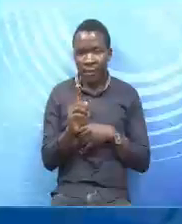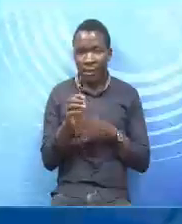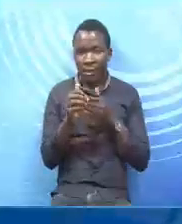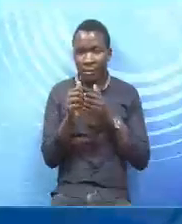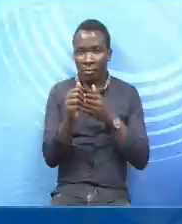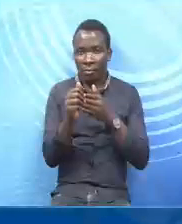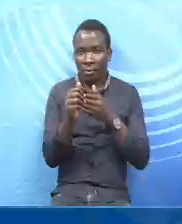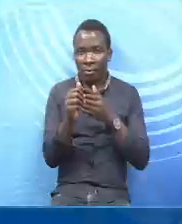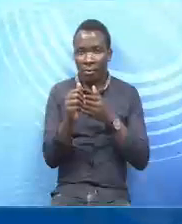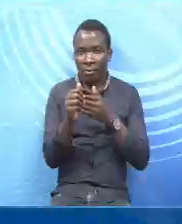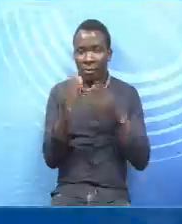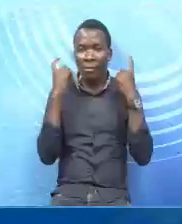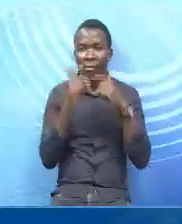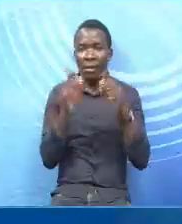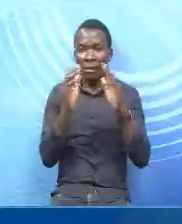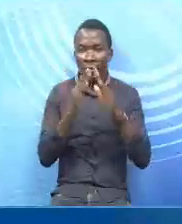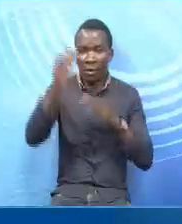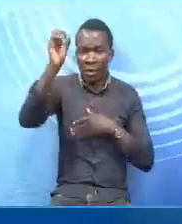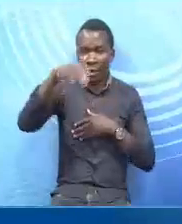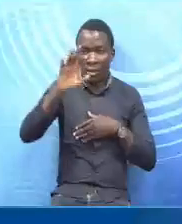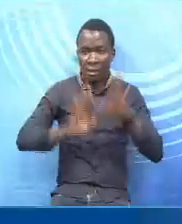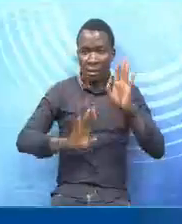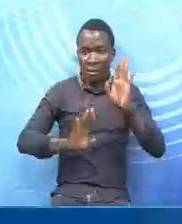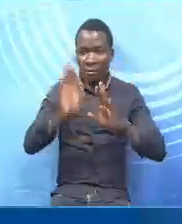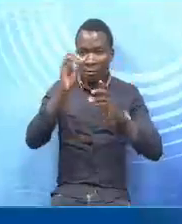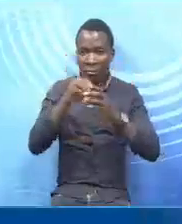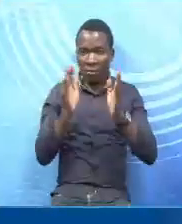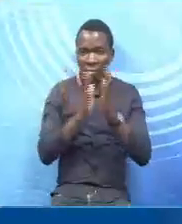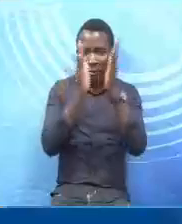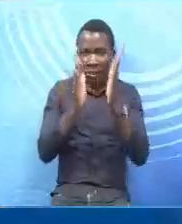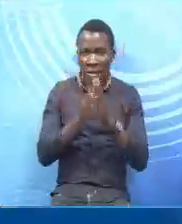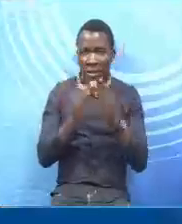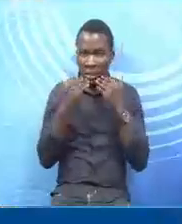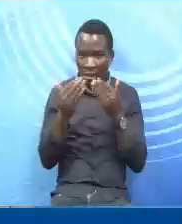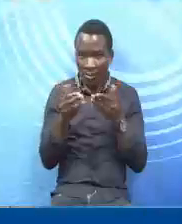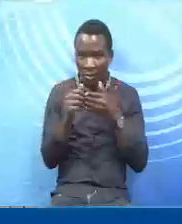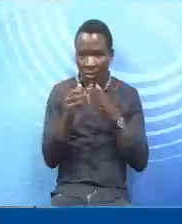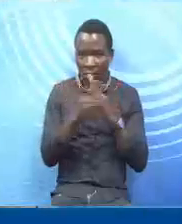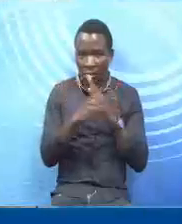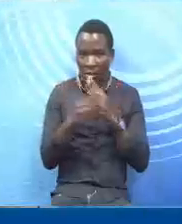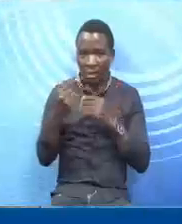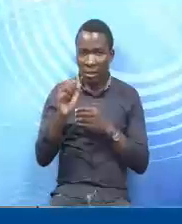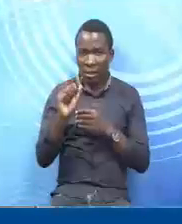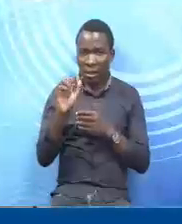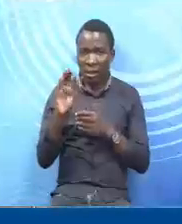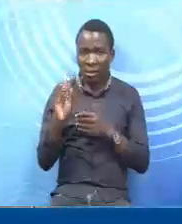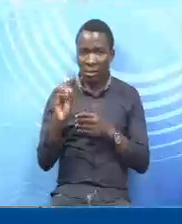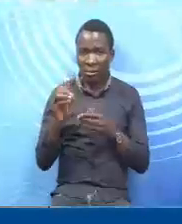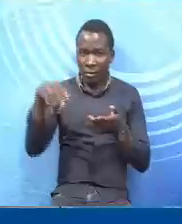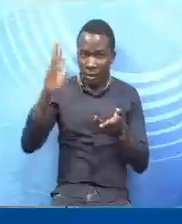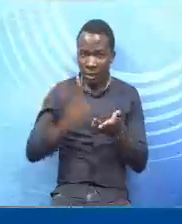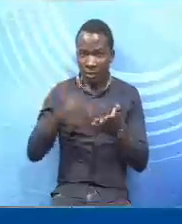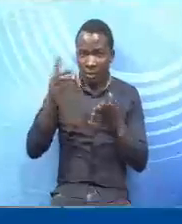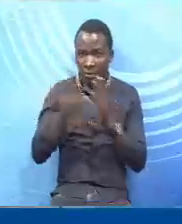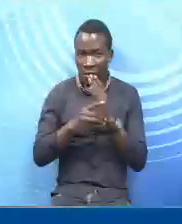wa Kigali Pidansi Rubingisa wari witabiriye uyu muhango yashimiye ubuyobozi bw'aka karere ka Gasabo, anashimangira ko mu